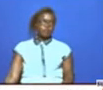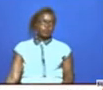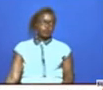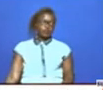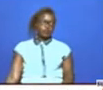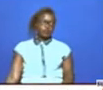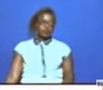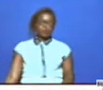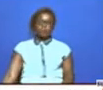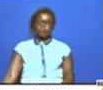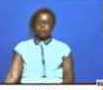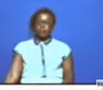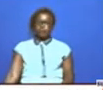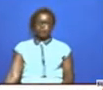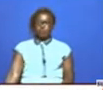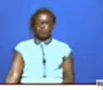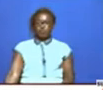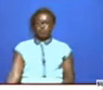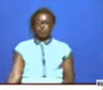na tuko pamoja na wewe.